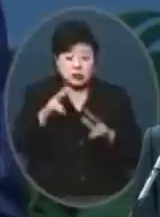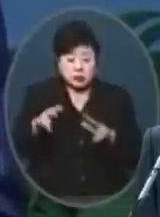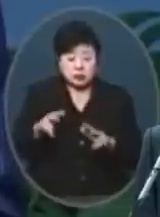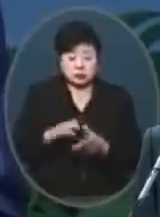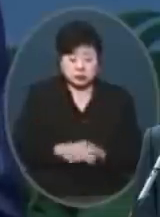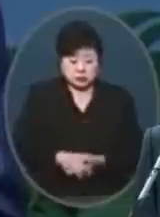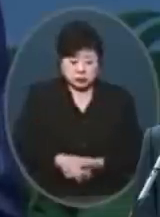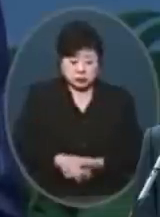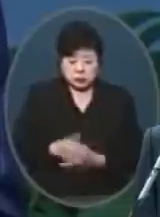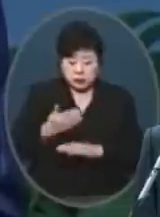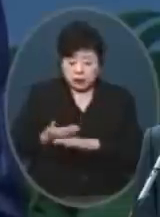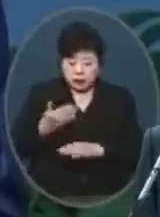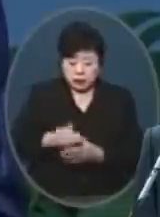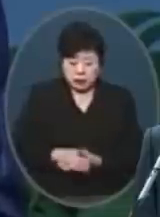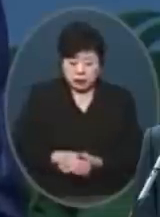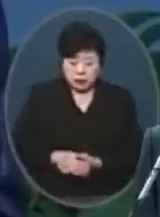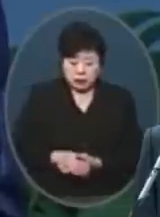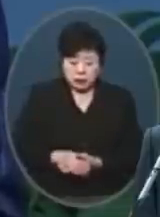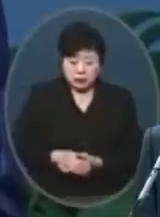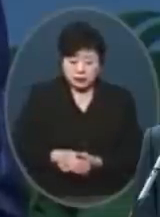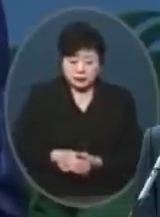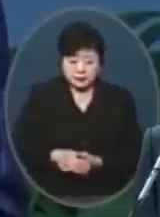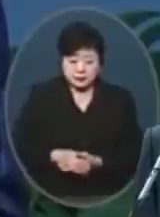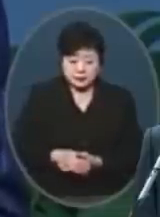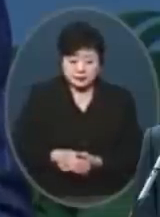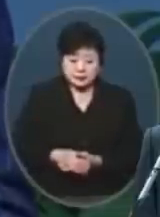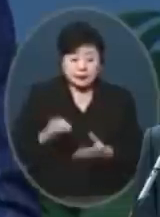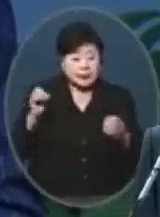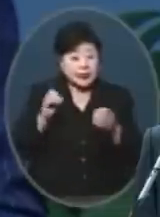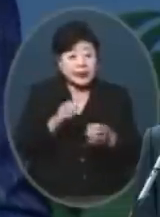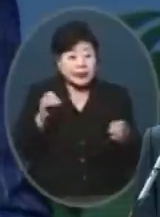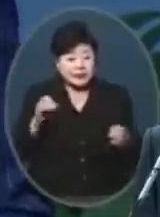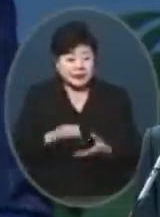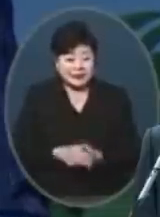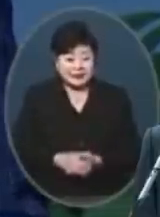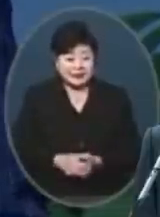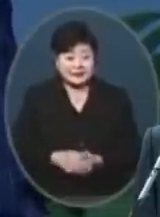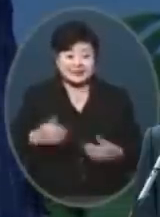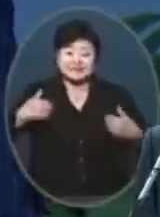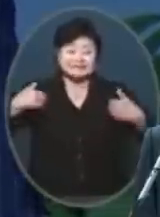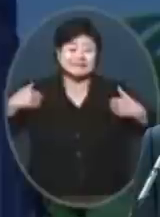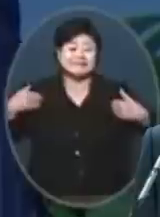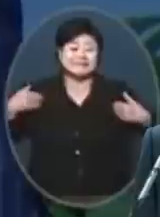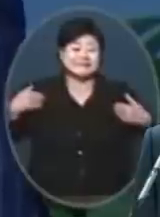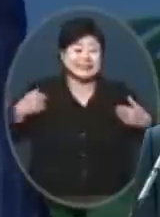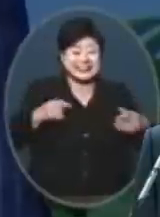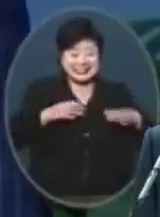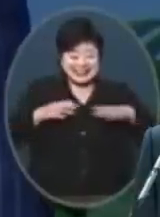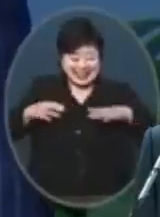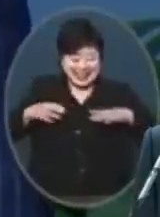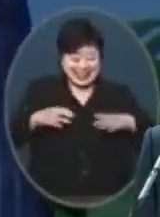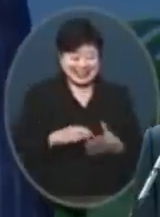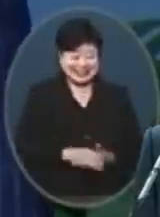그러면 제가 대답하기 전에 어깨 좀 펴고